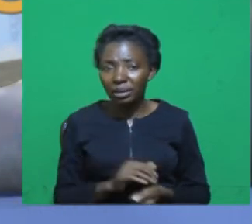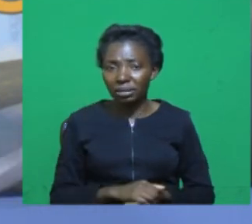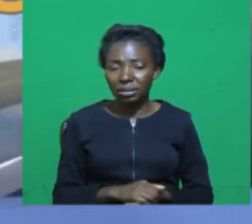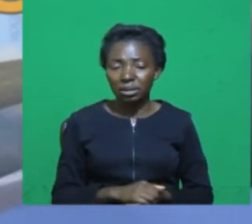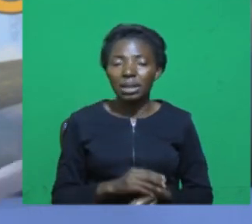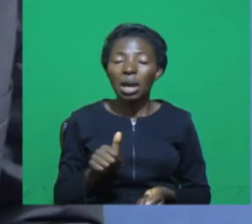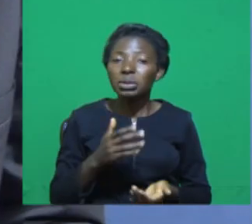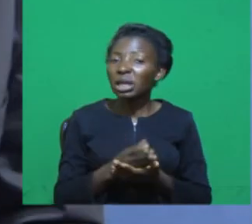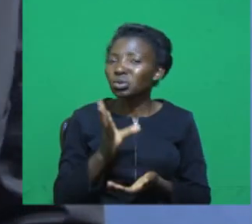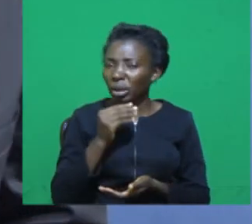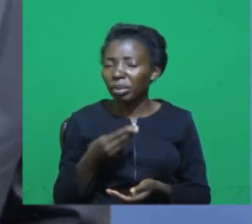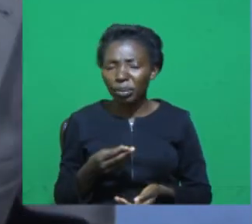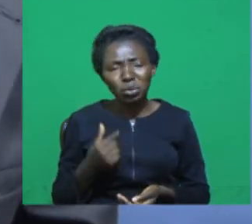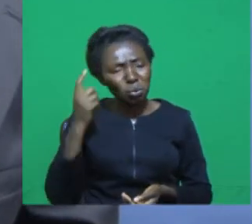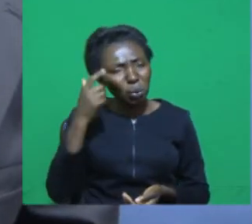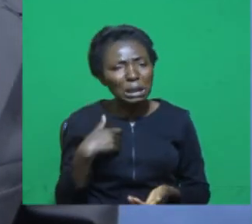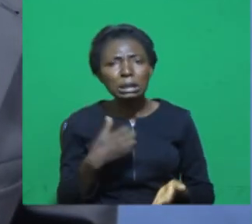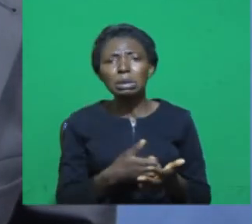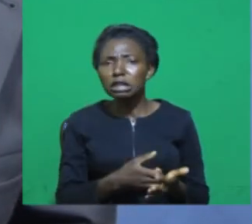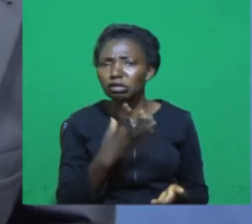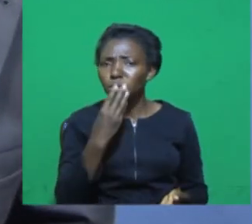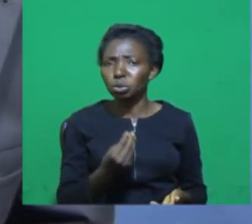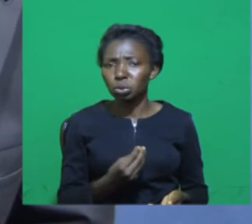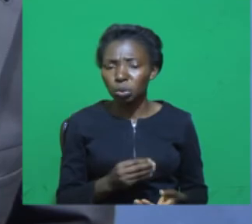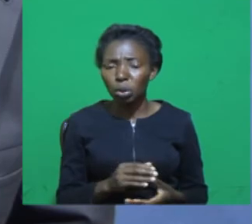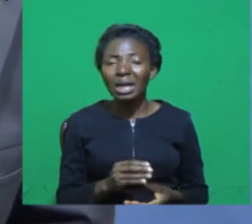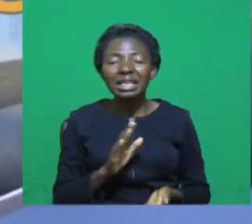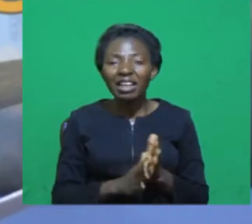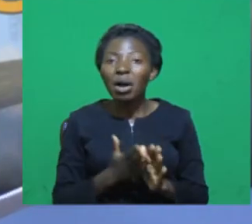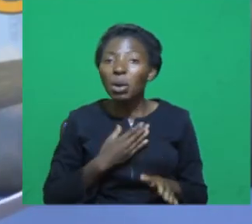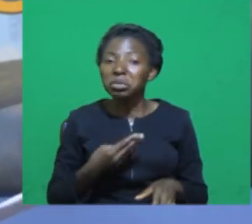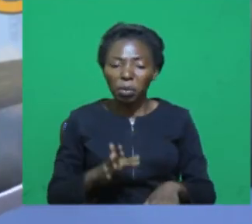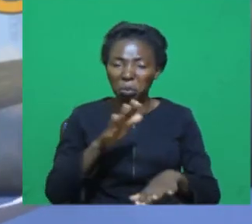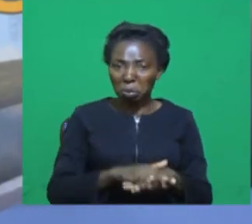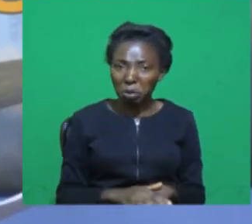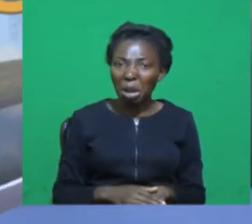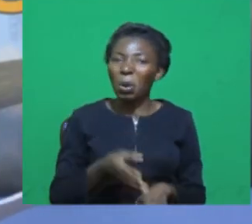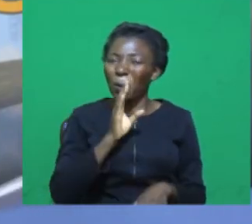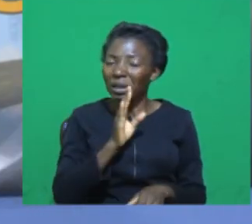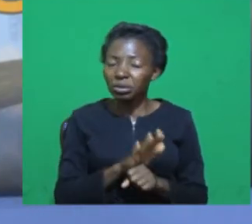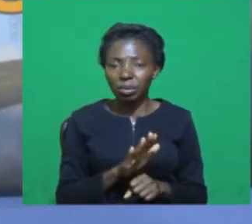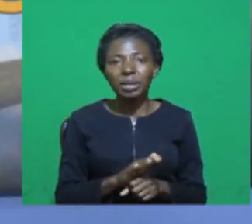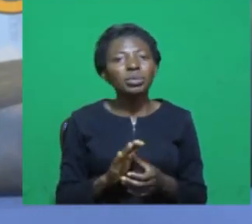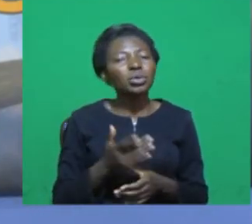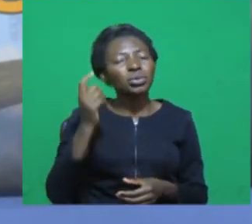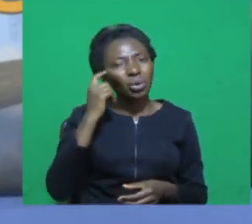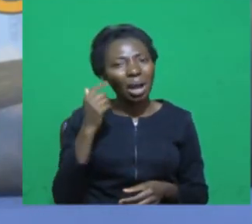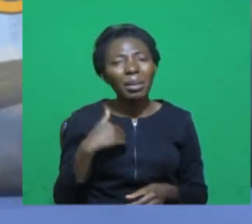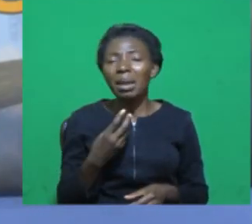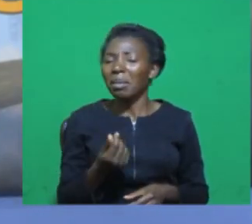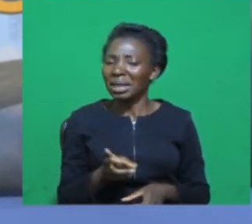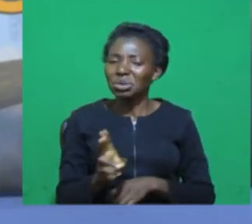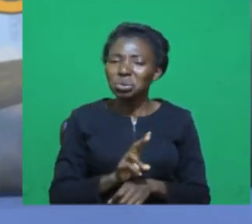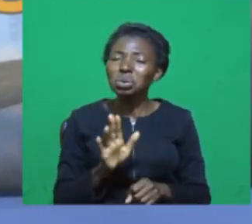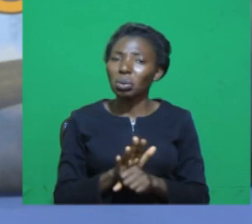kuda kuudza vanhu kuti munomboziva kuti bhutsu iyi mari, zvekuti ega anenganyatsofila kuti zveshuwa handina kuita zvakanaka nemari